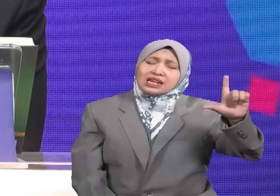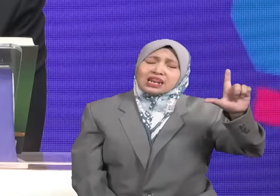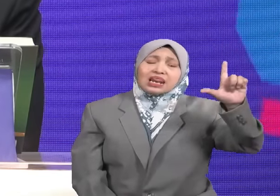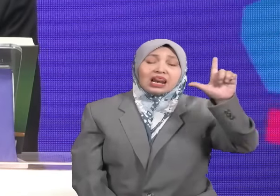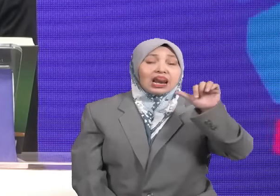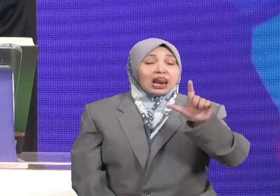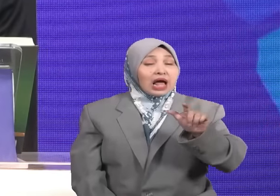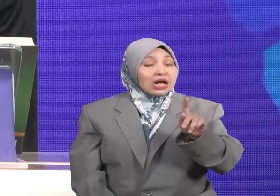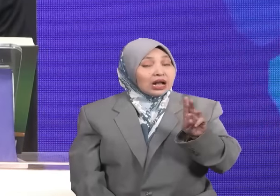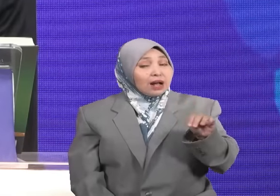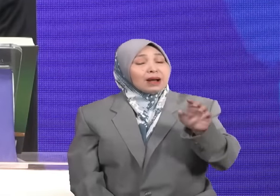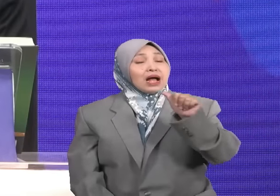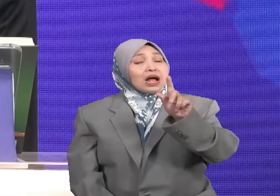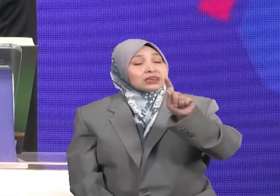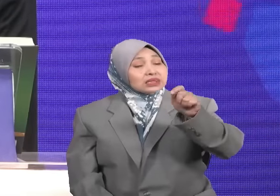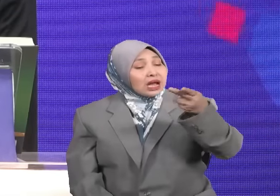إِسْرَائِيلَ كَمْ